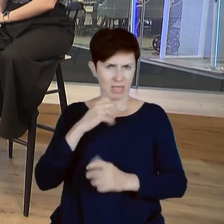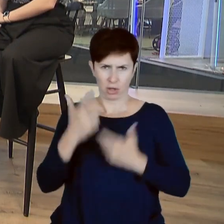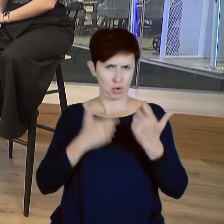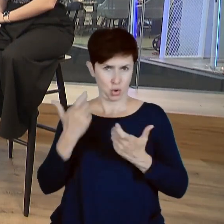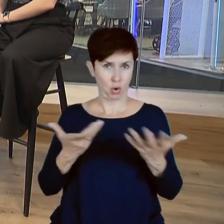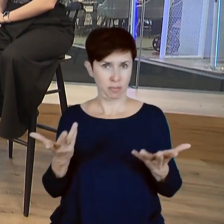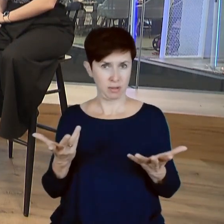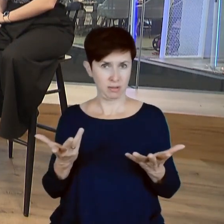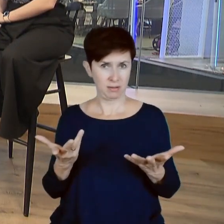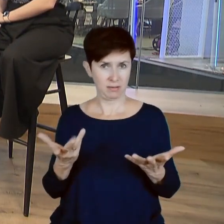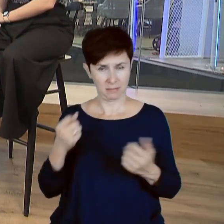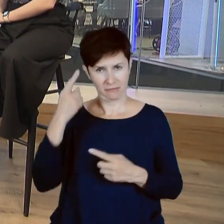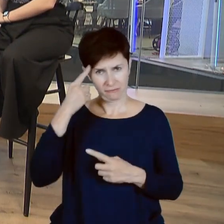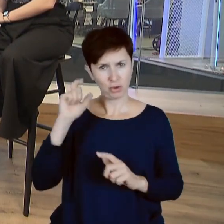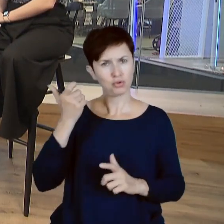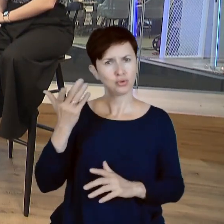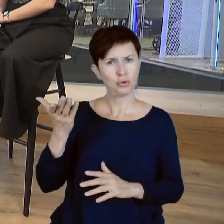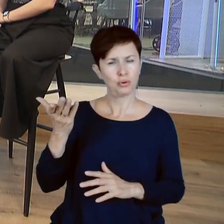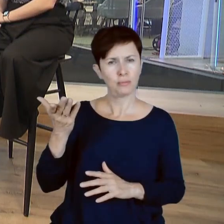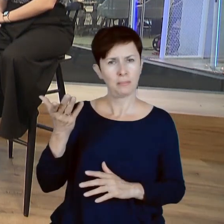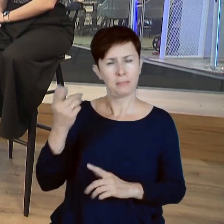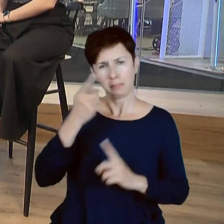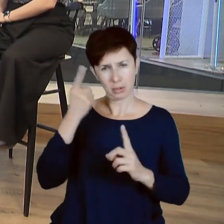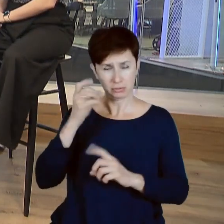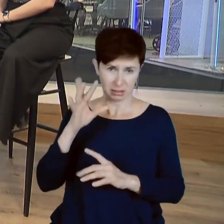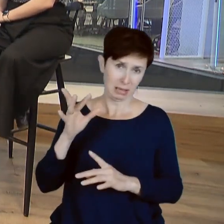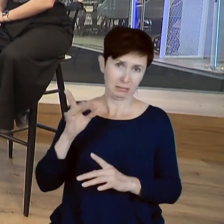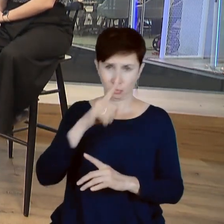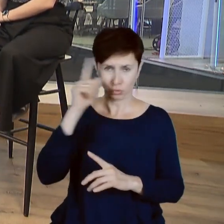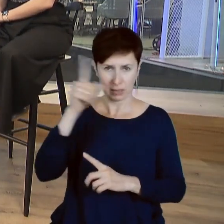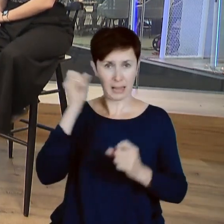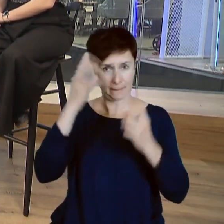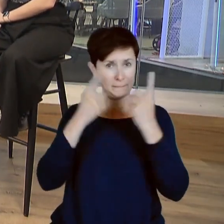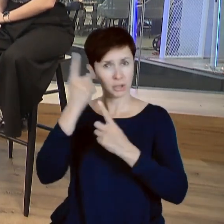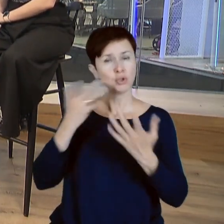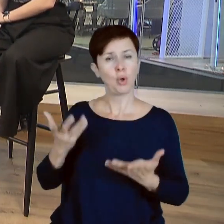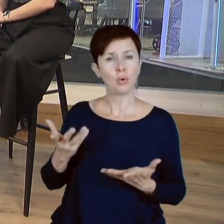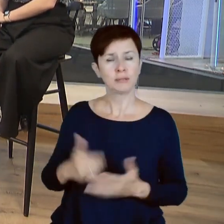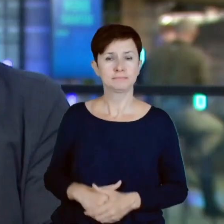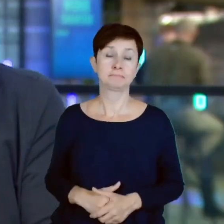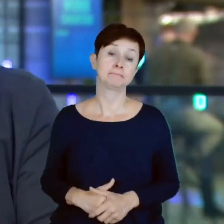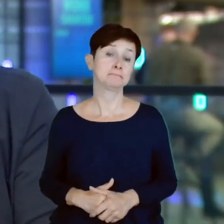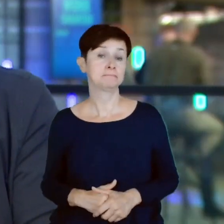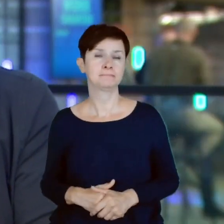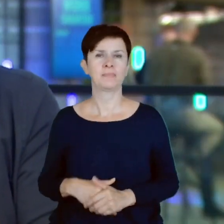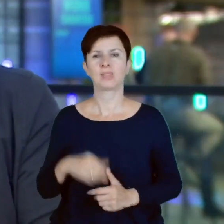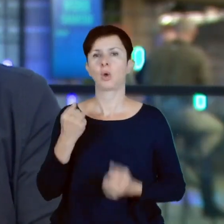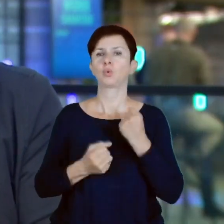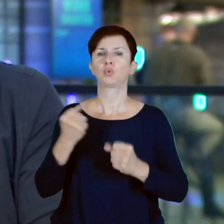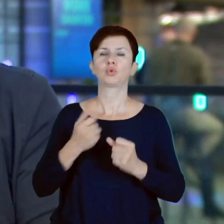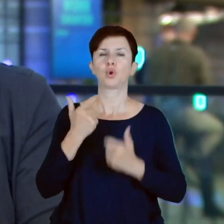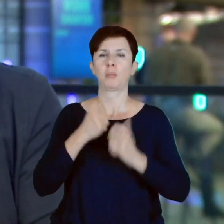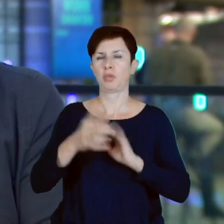Wiesz coś, Alku, o tym? Jak myślicie? Ja myślę, że sobie jest je trudno zadawać w czasach, w